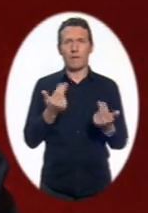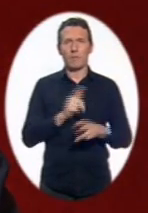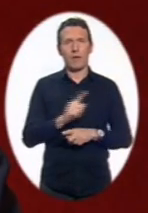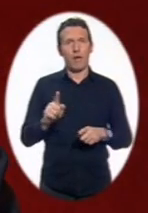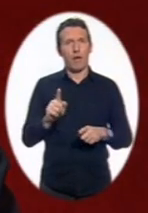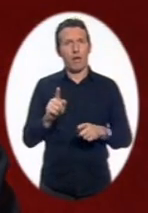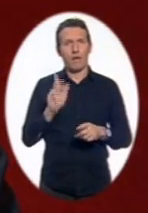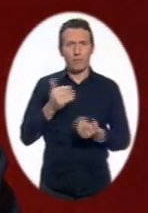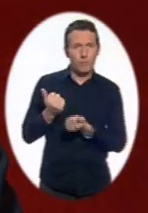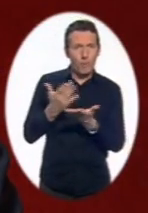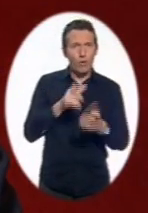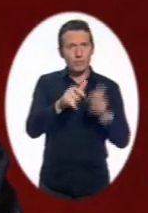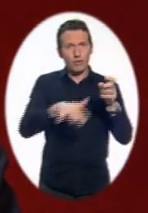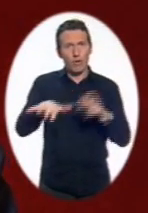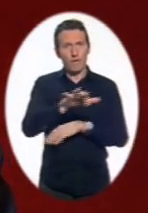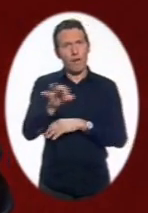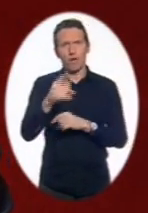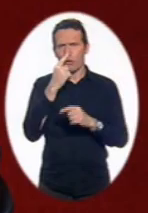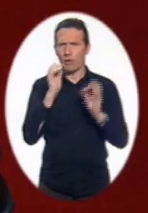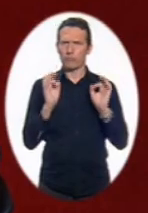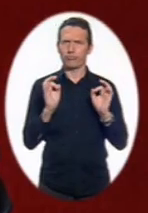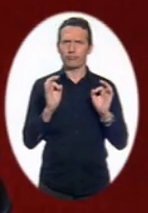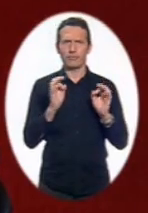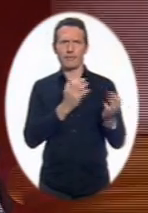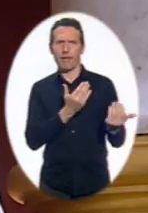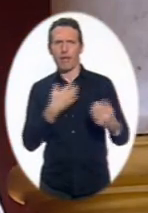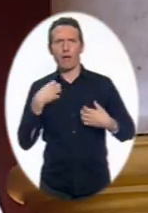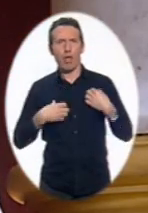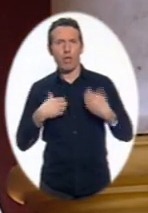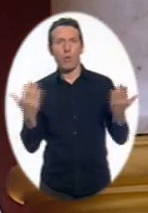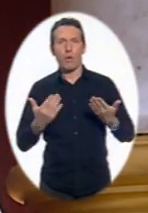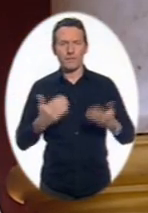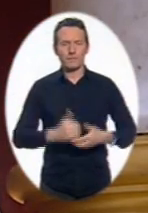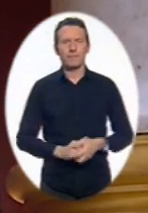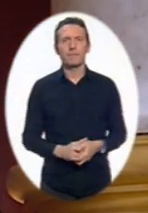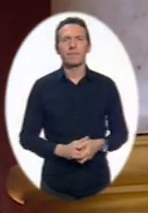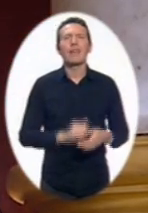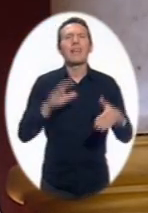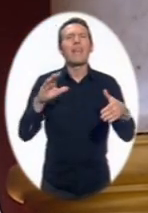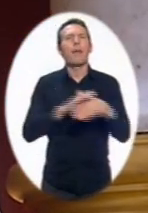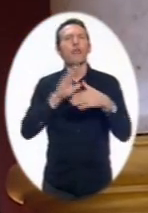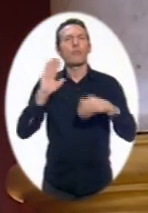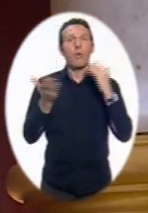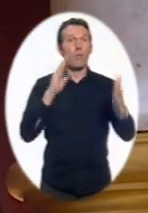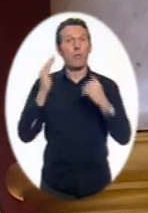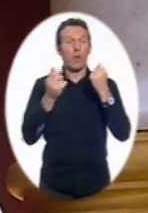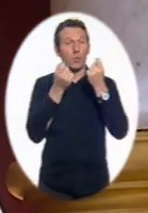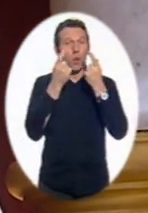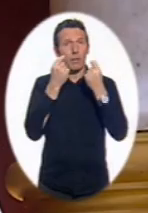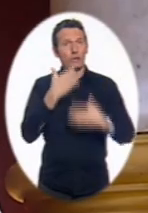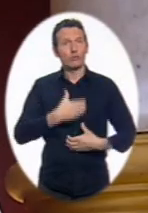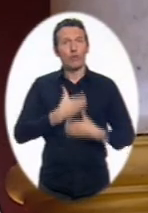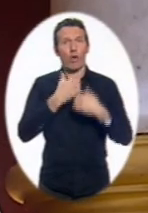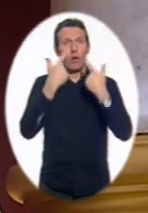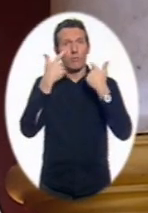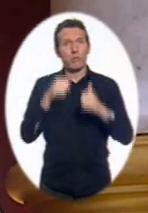propose au français ça soit à la hauteur de son attente alors à propos DEES images qui ont tellement surpris et même choqué où